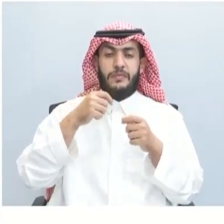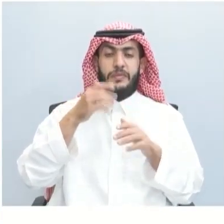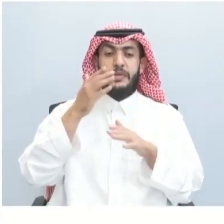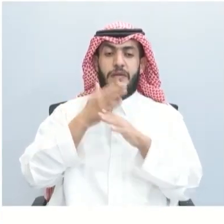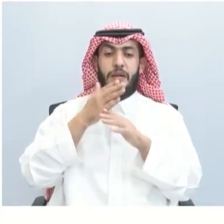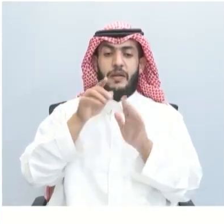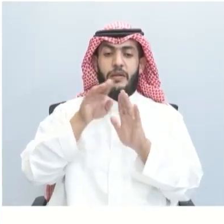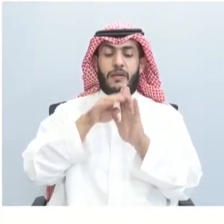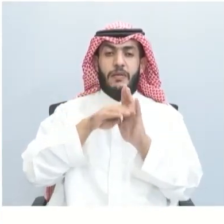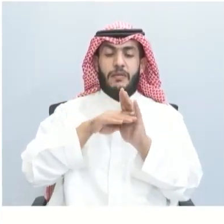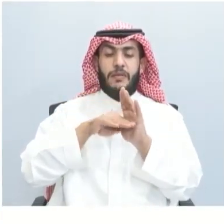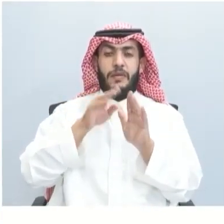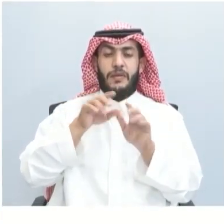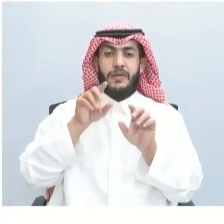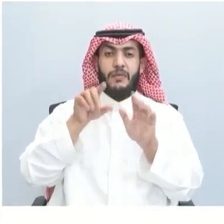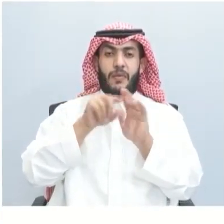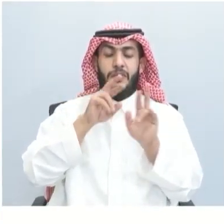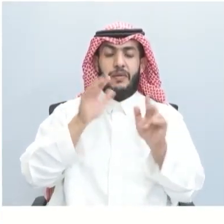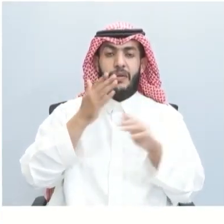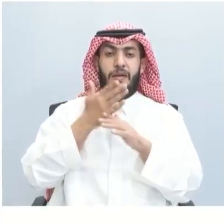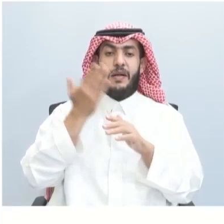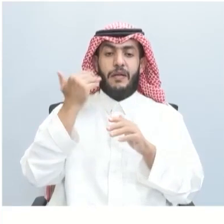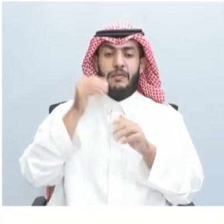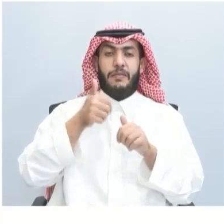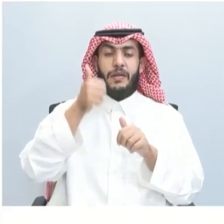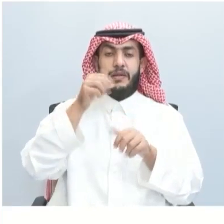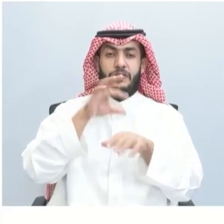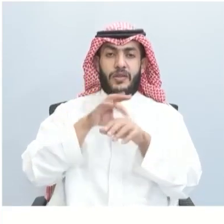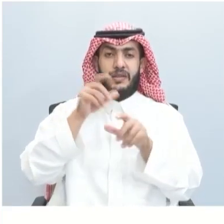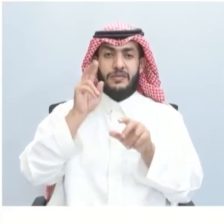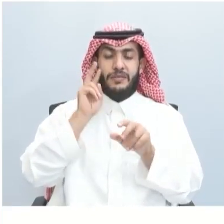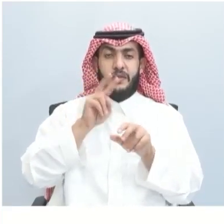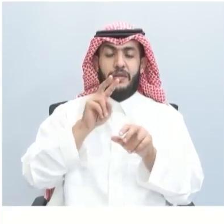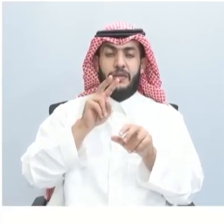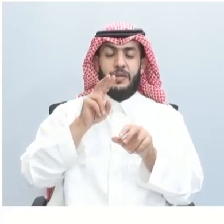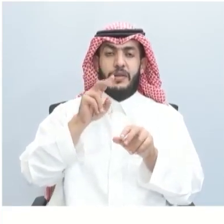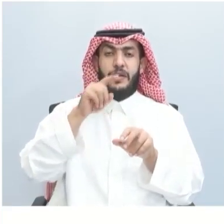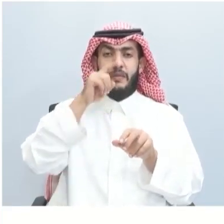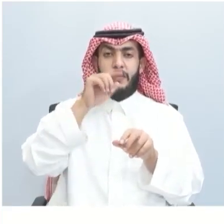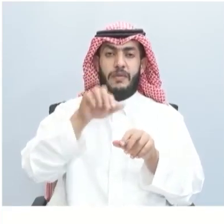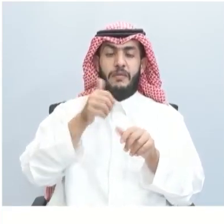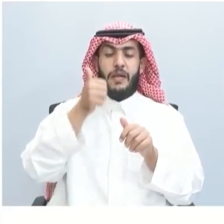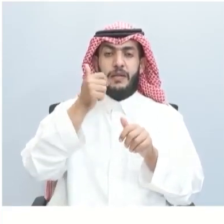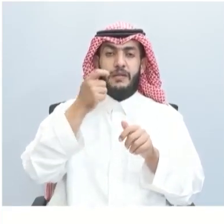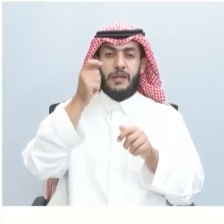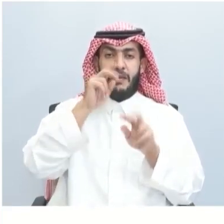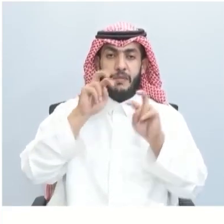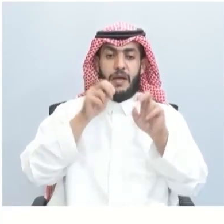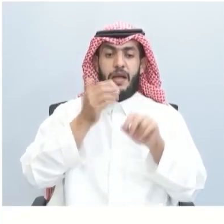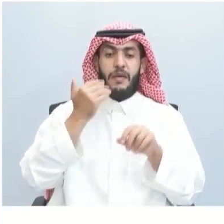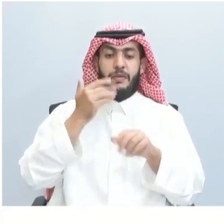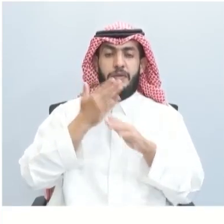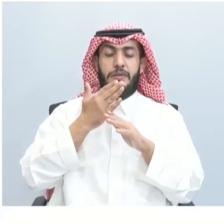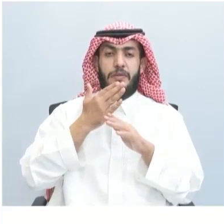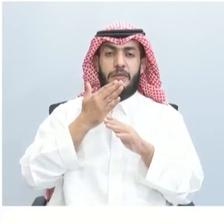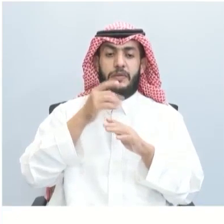لان المحتوى موجود على الخادم قبل ان يحصل عليه العميل لذلك يمكن الزحف اليه وفهرسته مما